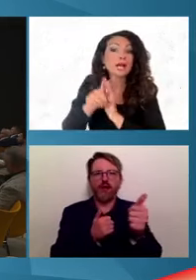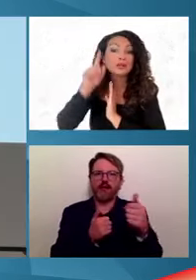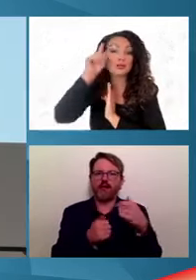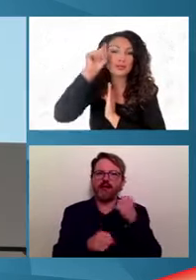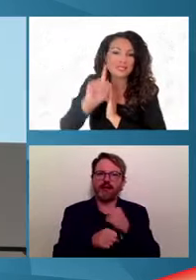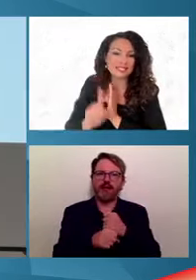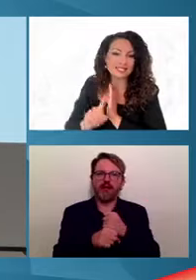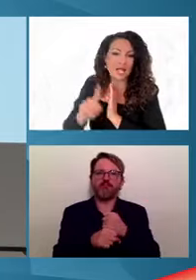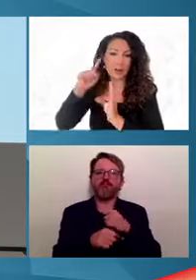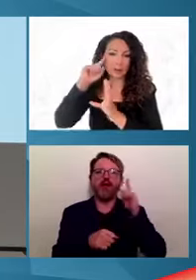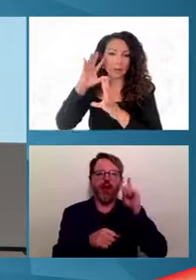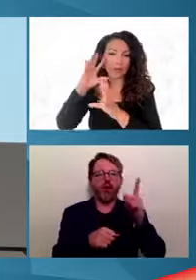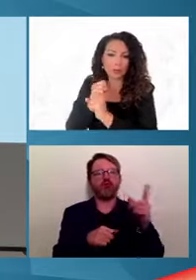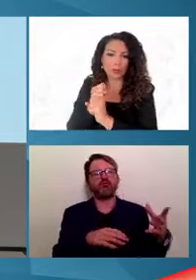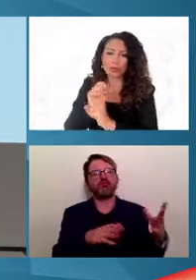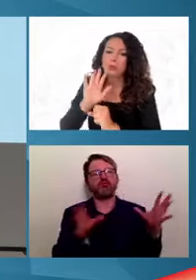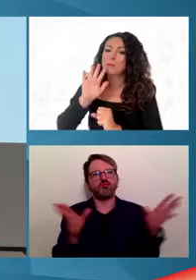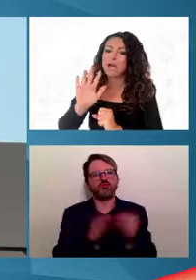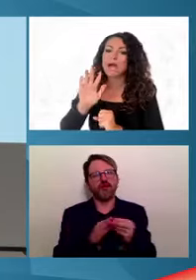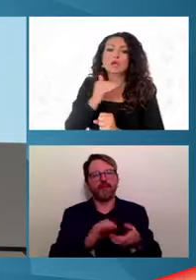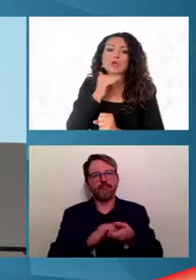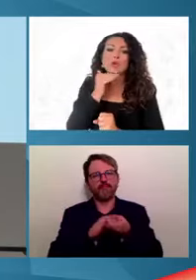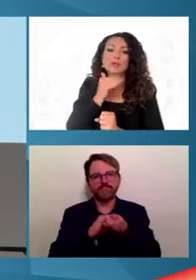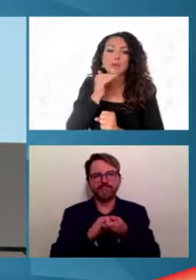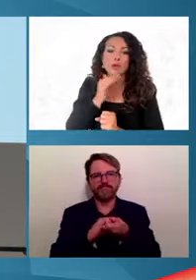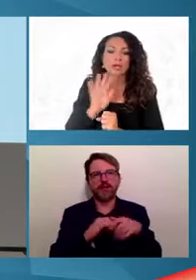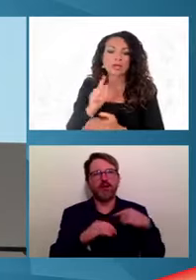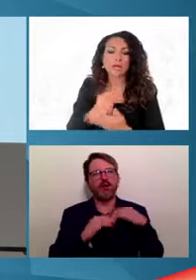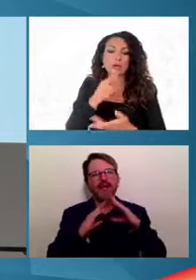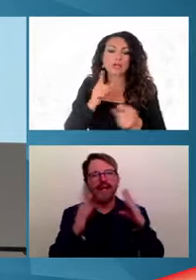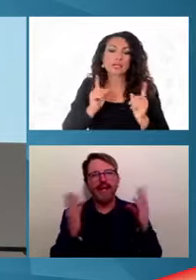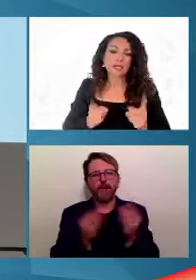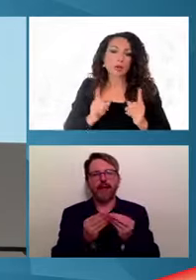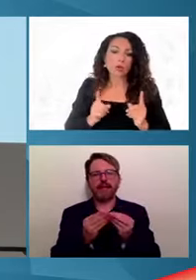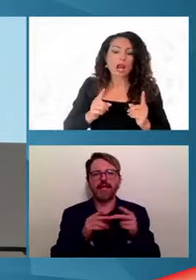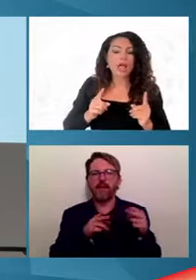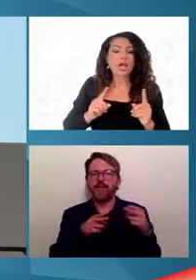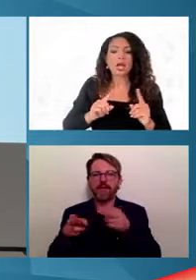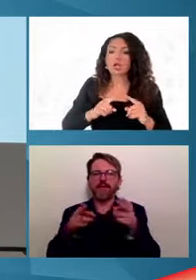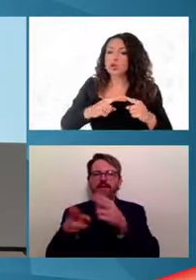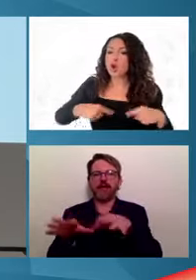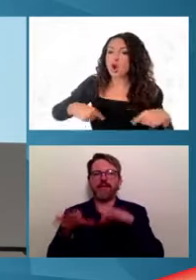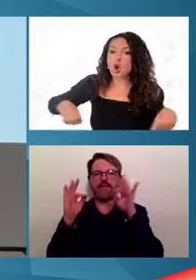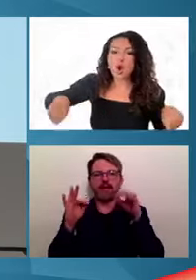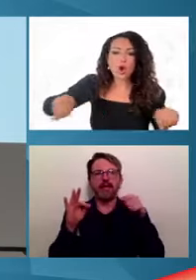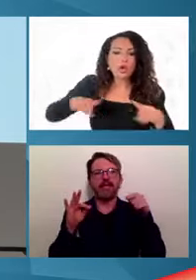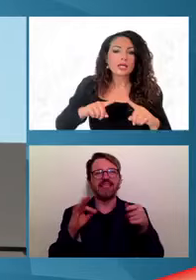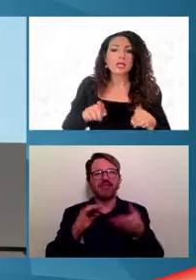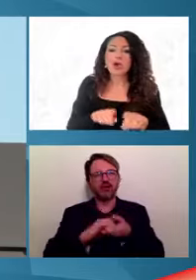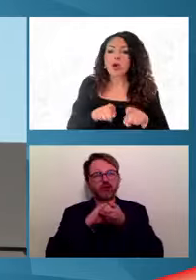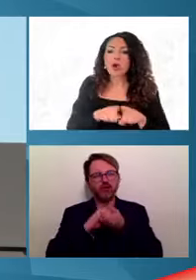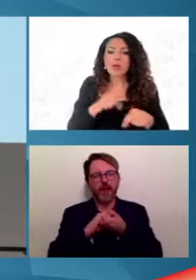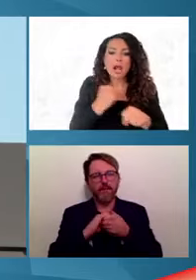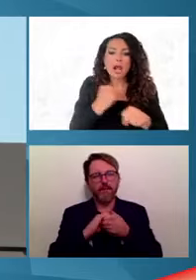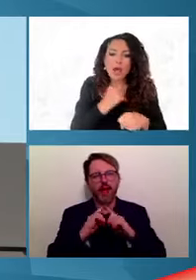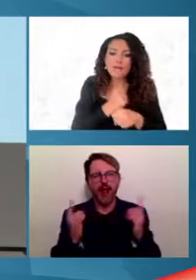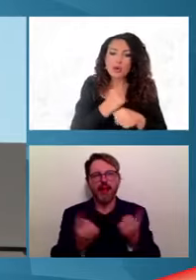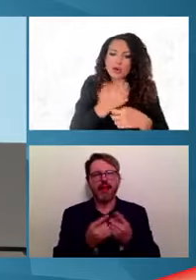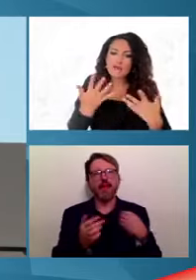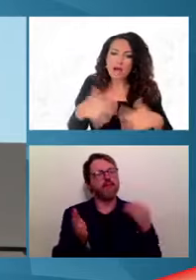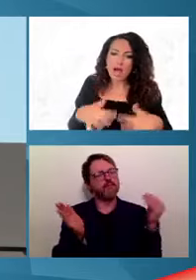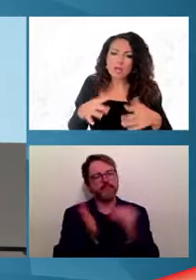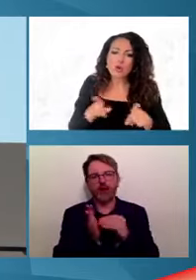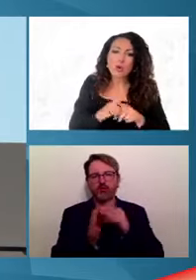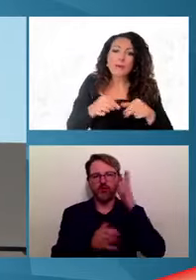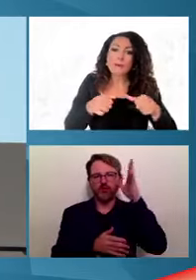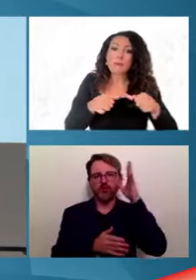wir zusammengehalten haben, dass wir gemeinsame Wege gesucht haben. Wir werden diesen Zusammenhalt auch in Zukunft brauchen, um diese Herausforderungen